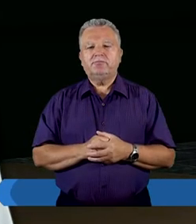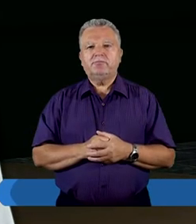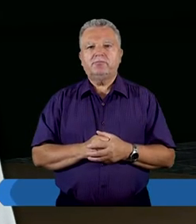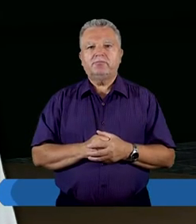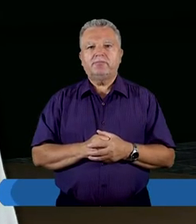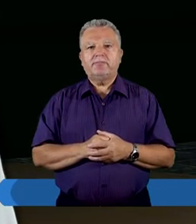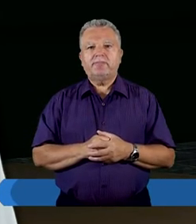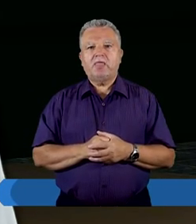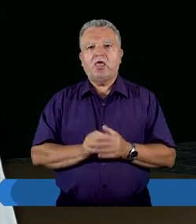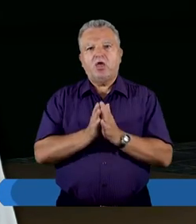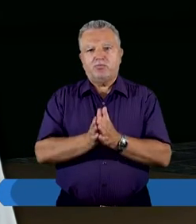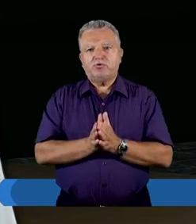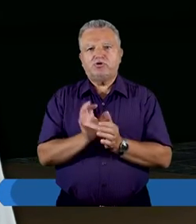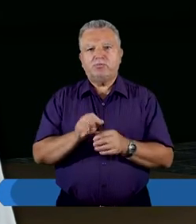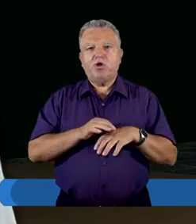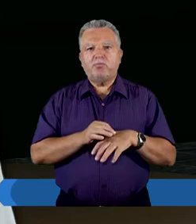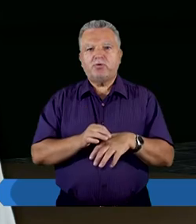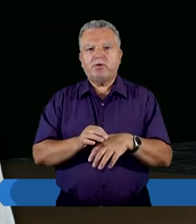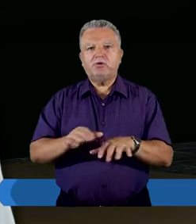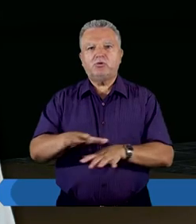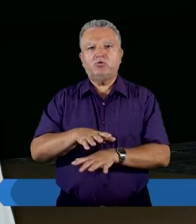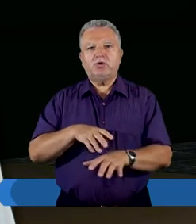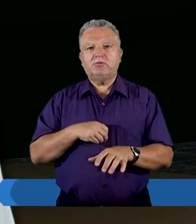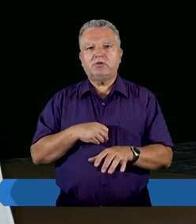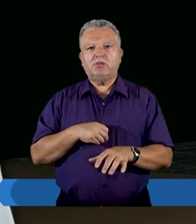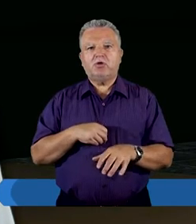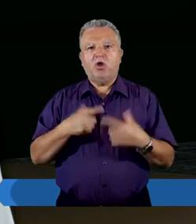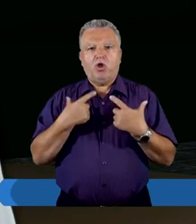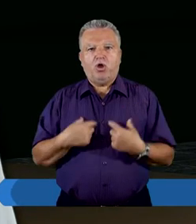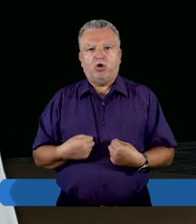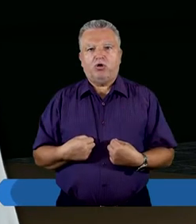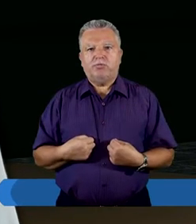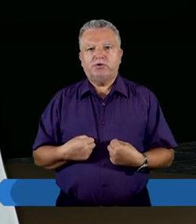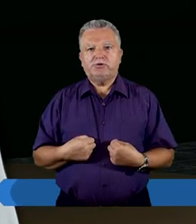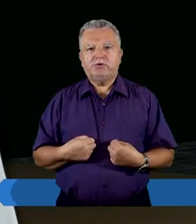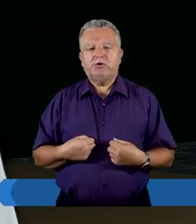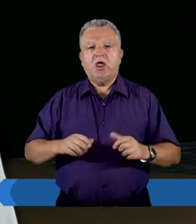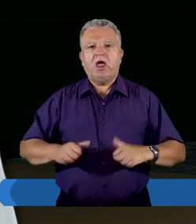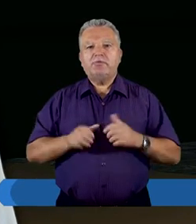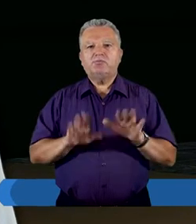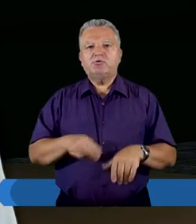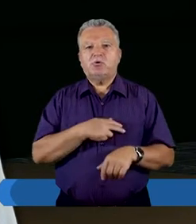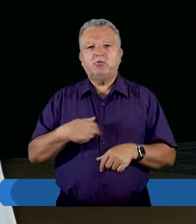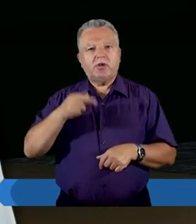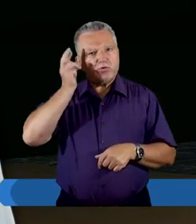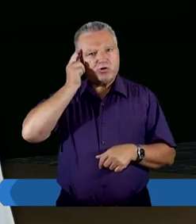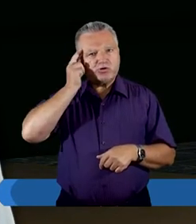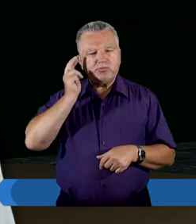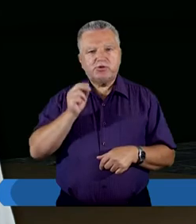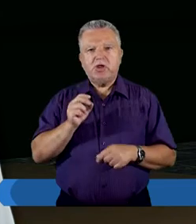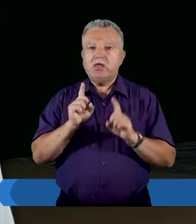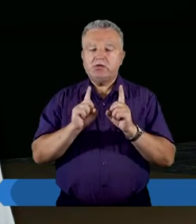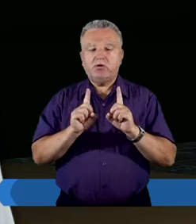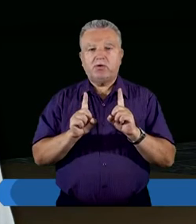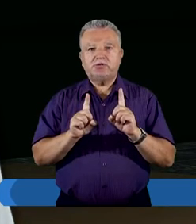doświadczenia. Prosimy zatem o przewodnictwo Ducha Twego Świętego, obecność, abyś pozwolił nam zrozumieć,